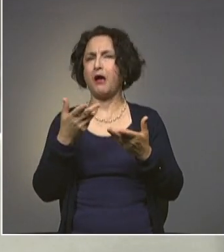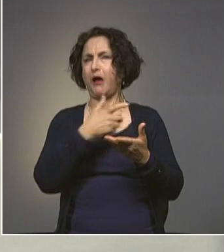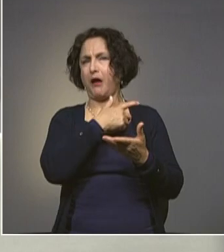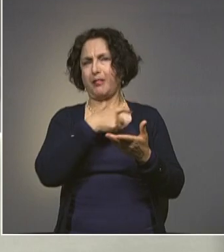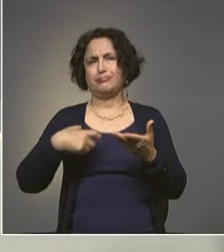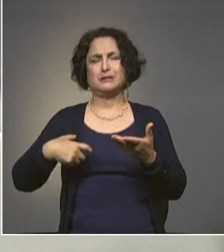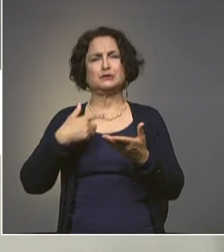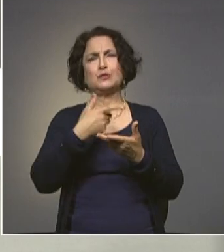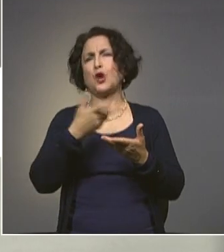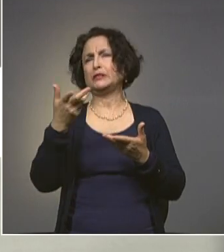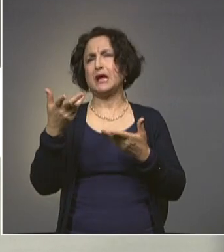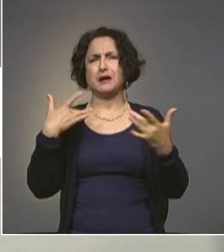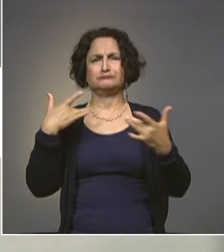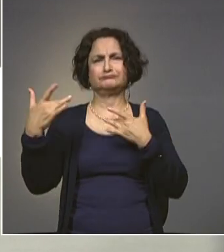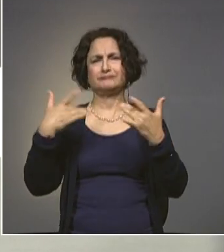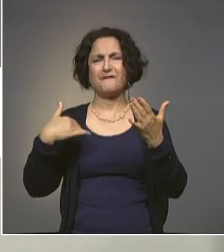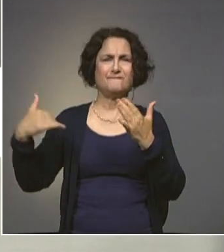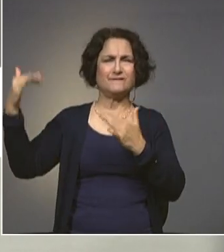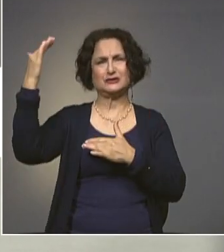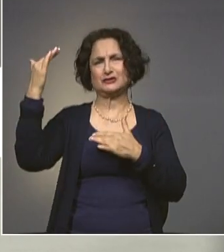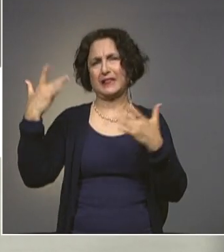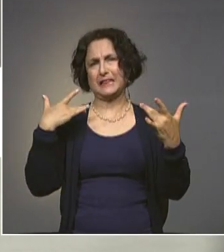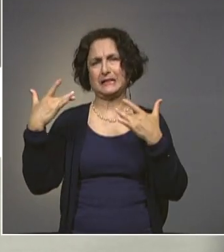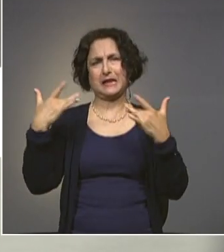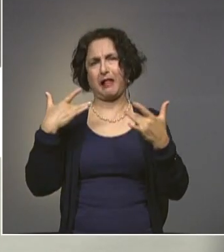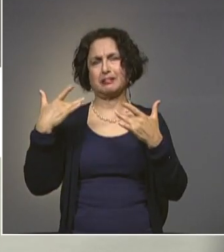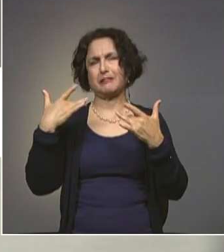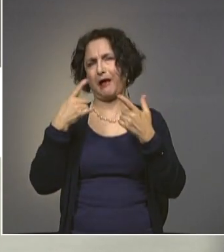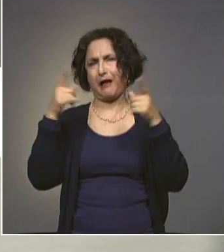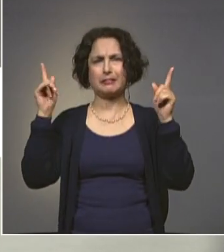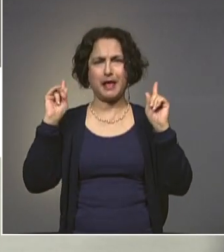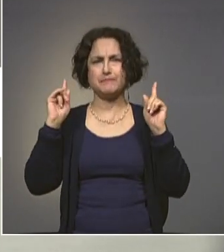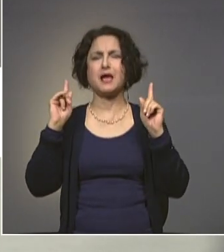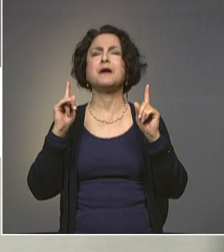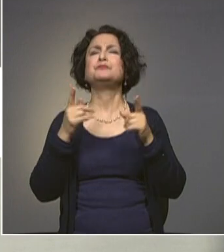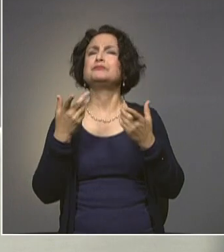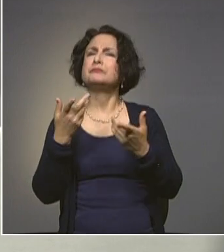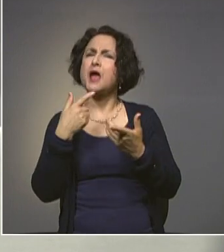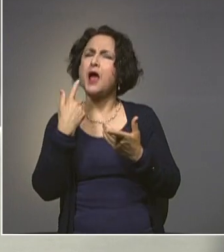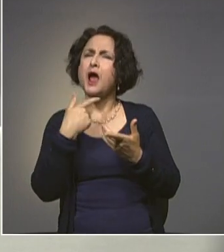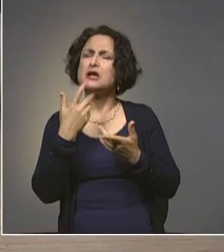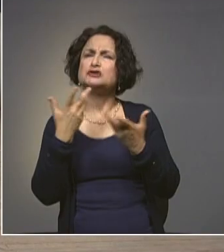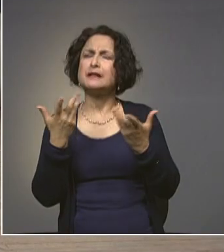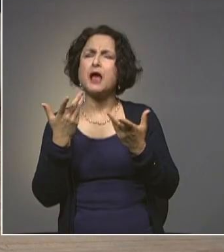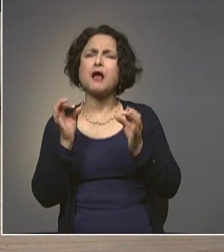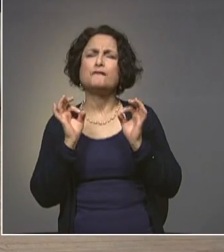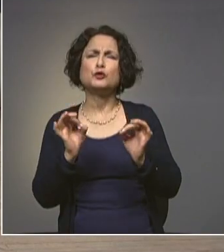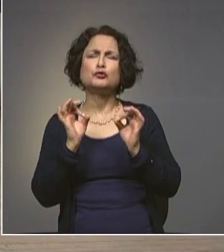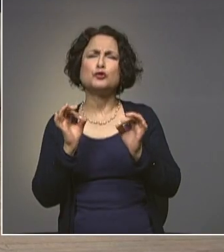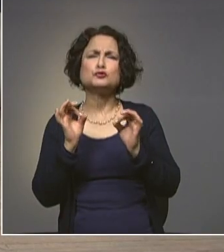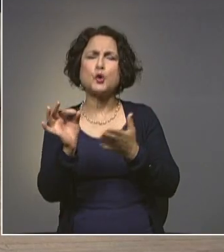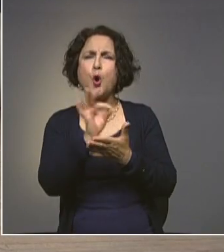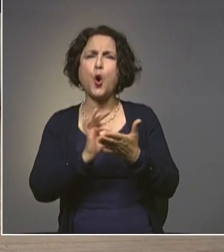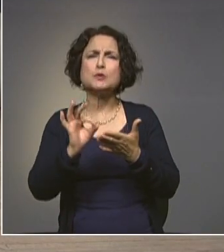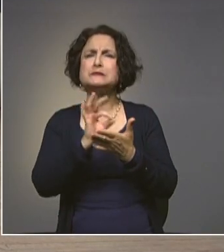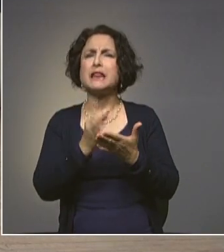И да, мога да ги изброя, ако това има значение. Не, няма, кажете ни, какво оценяват всъщност те?